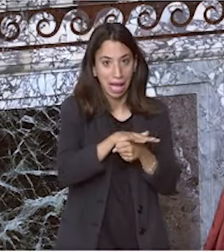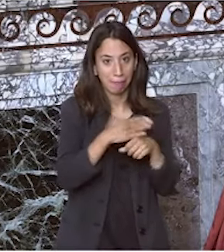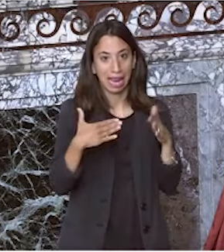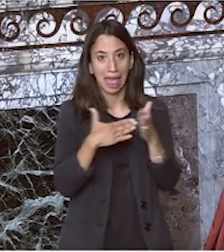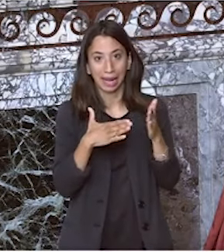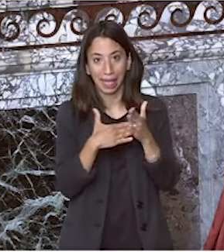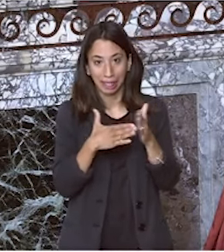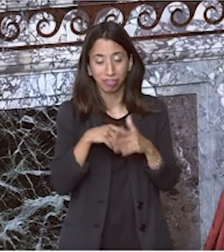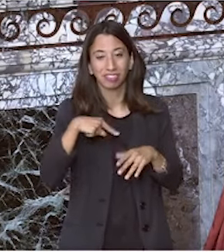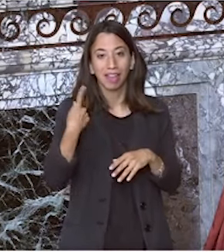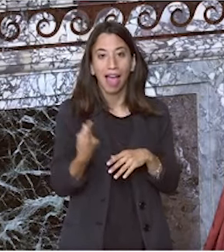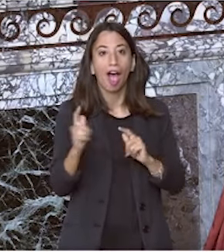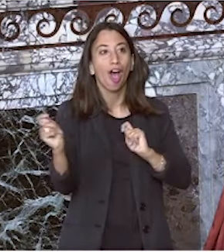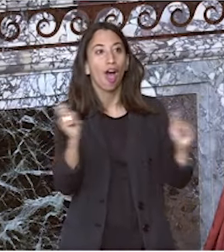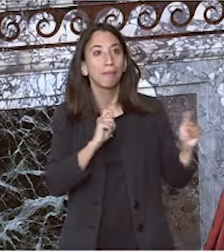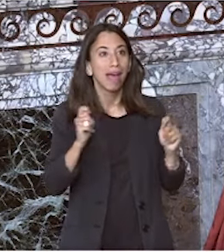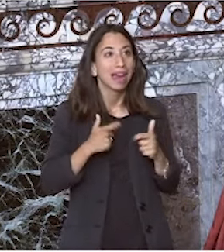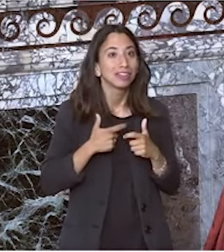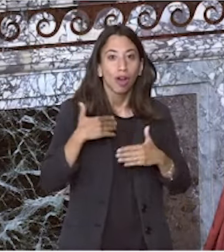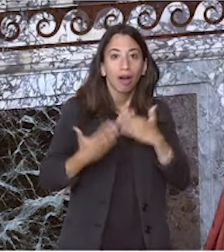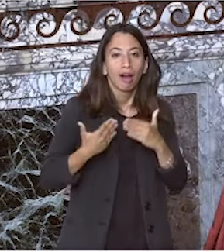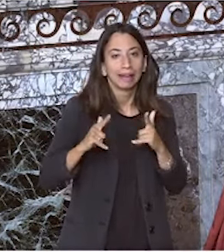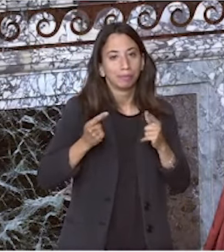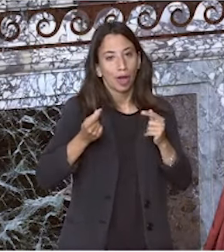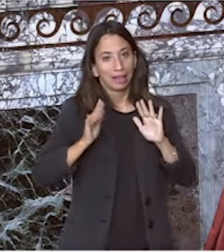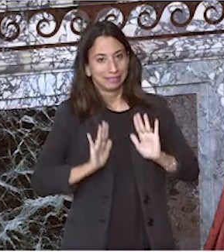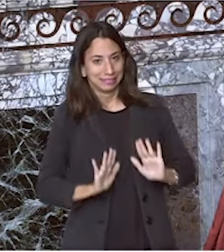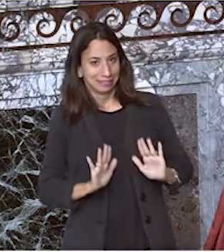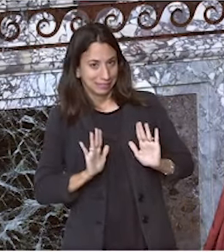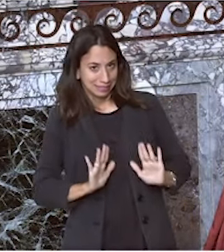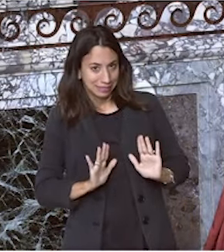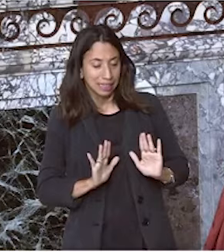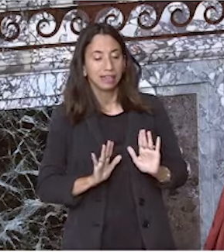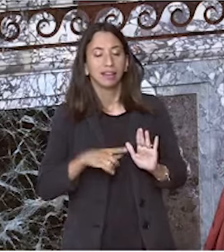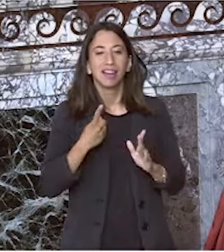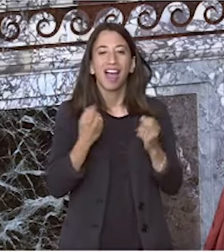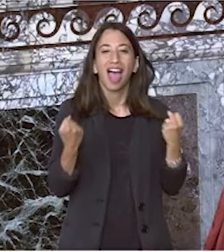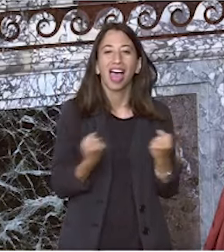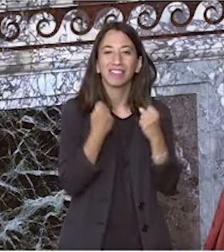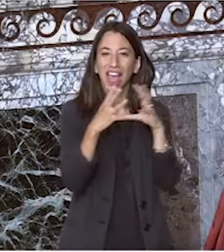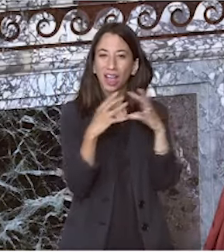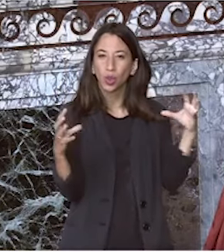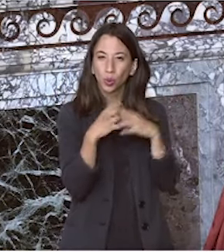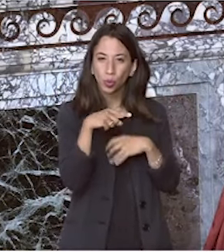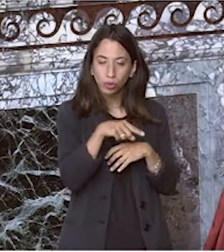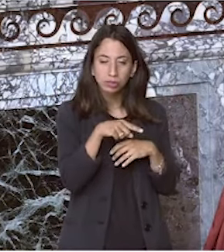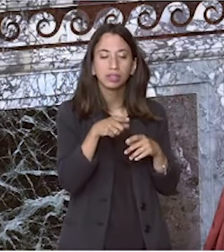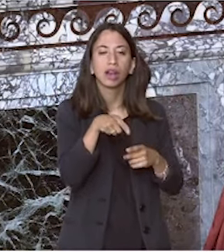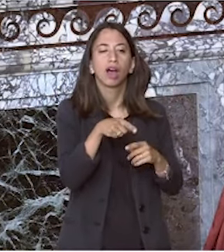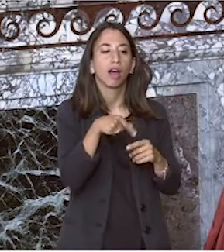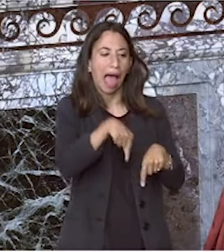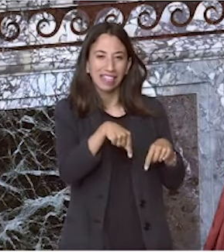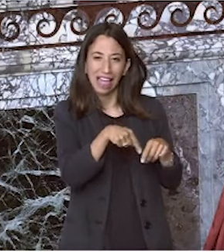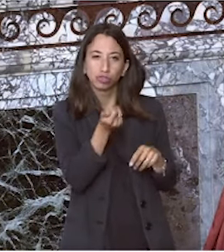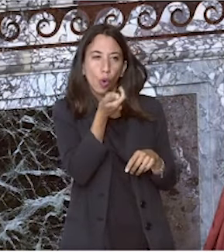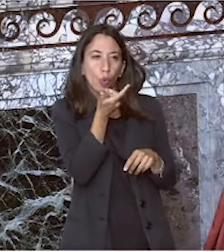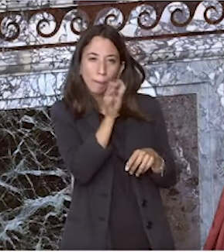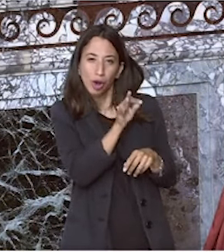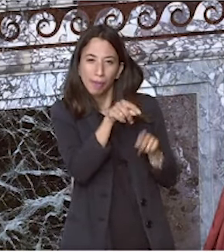che del rallentamento del commercio mondiale. L'attività manifatturiera è oggi ai livelli della fine del